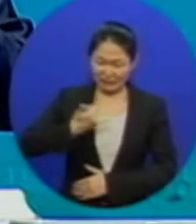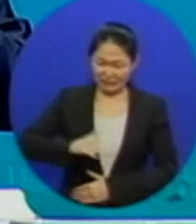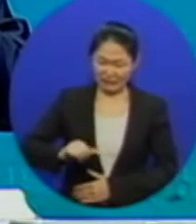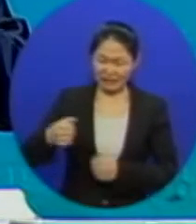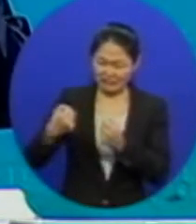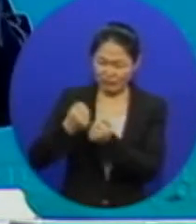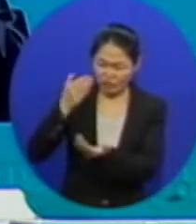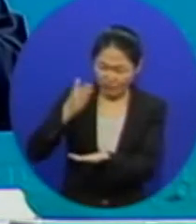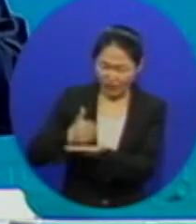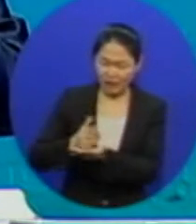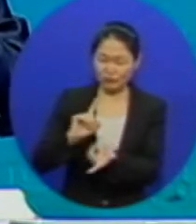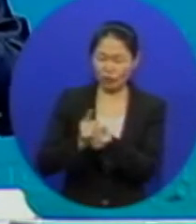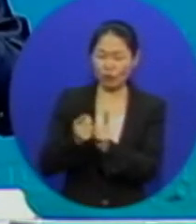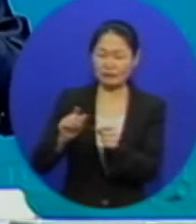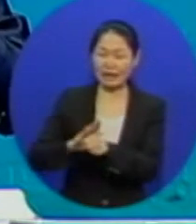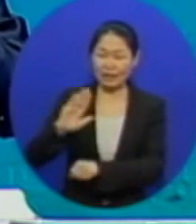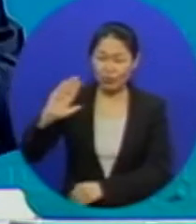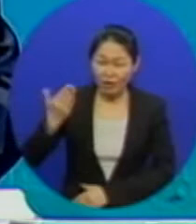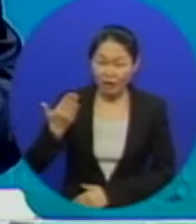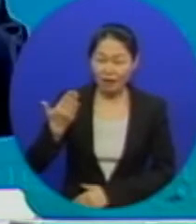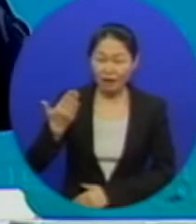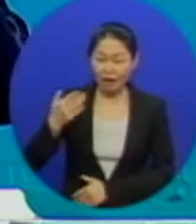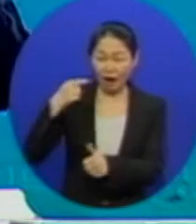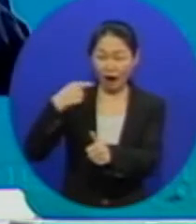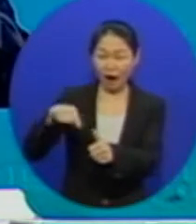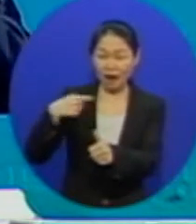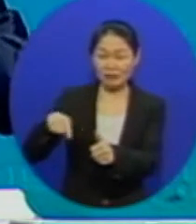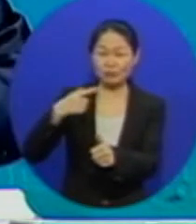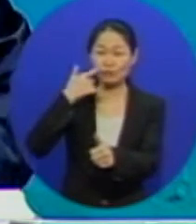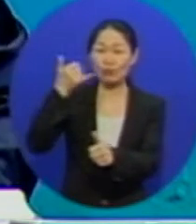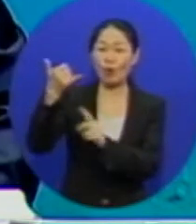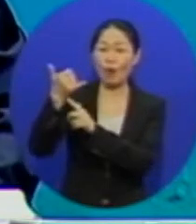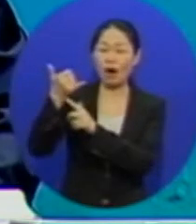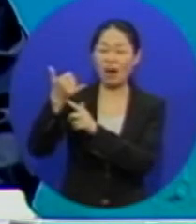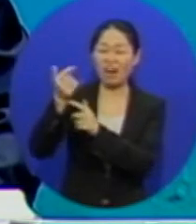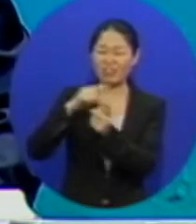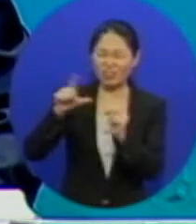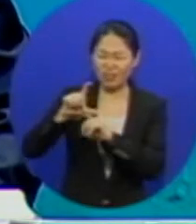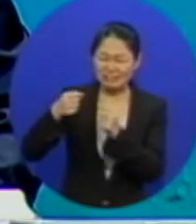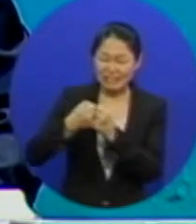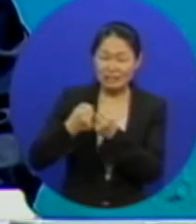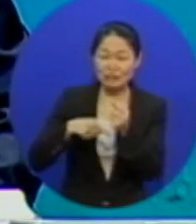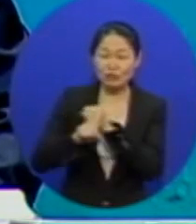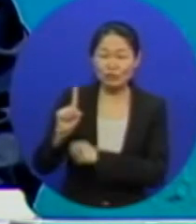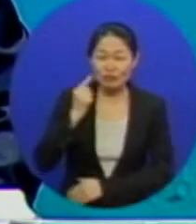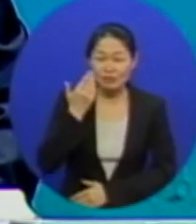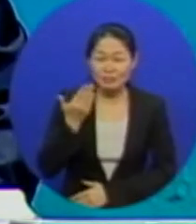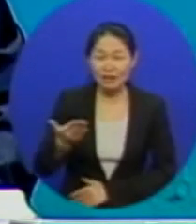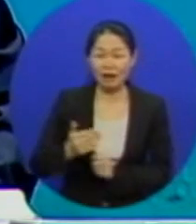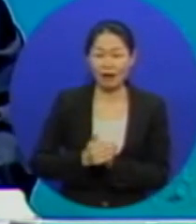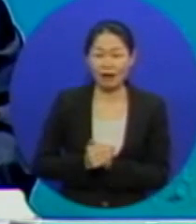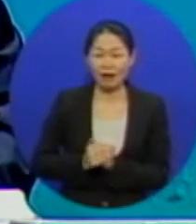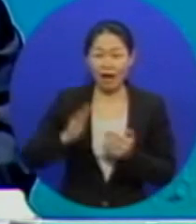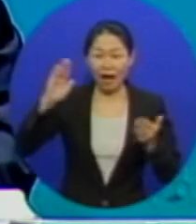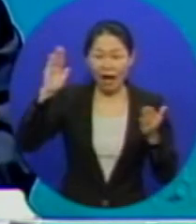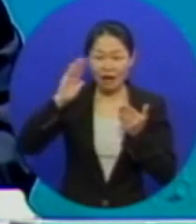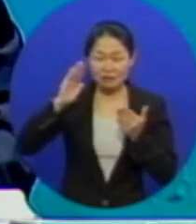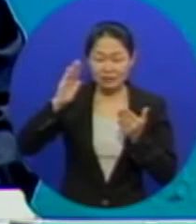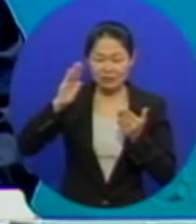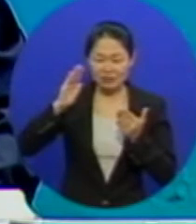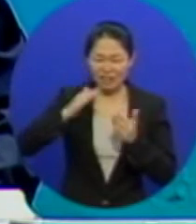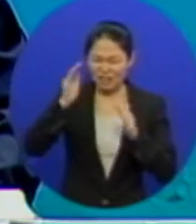한테 서로사랑 해야 되는 거야 가르치는 부모와 더 싸우는 이유가 뭐죠 학생들에게